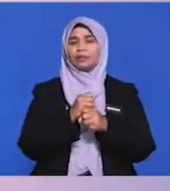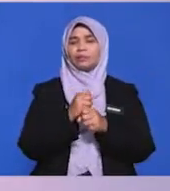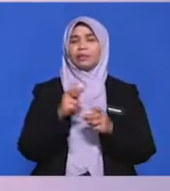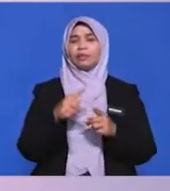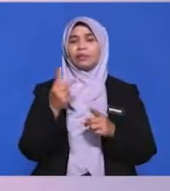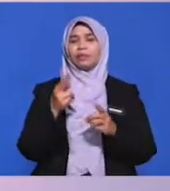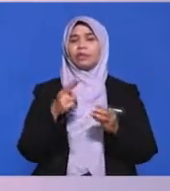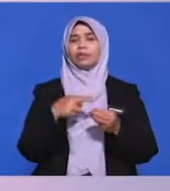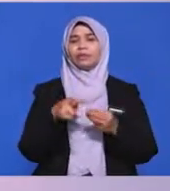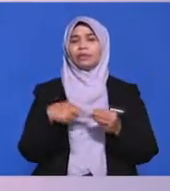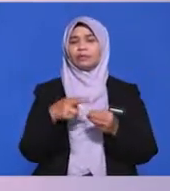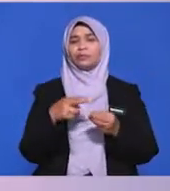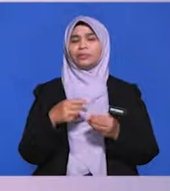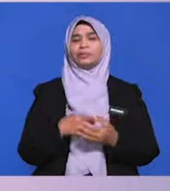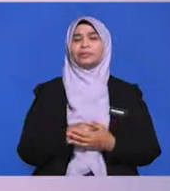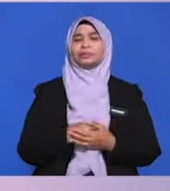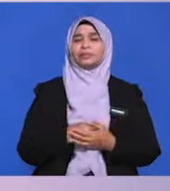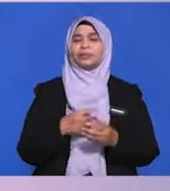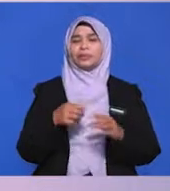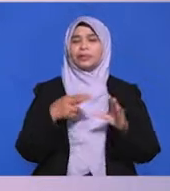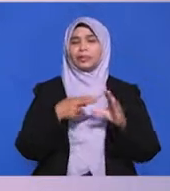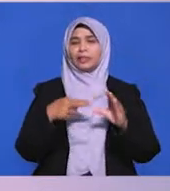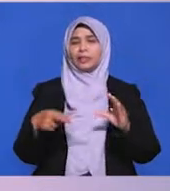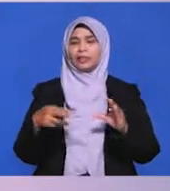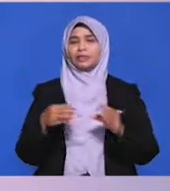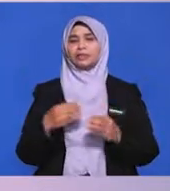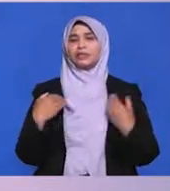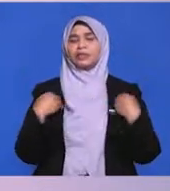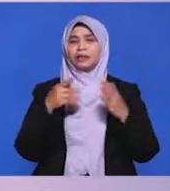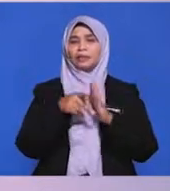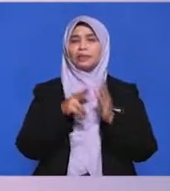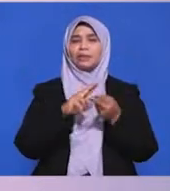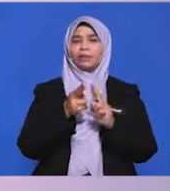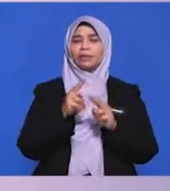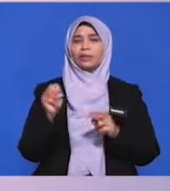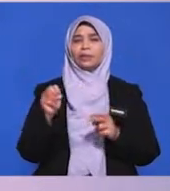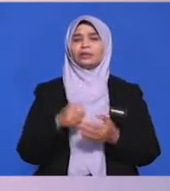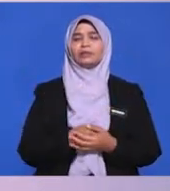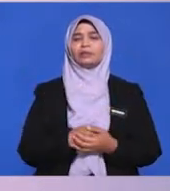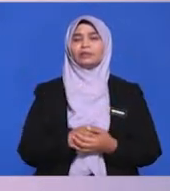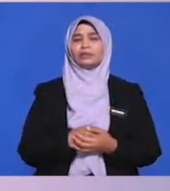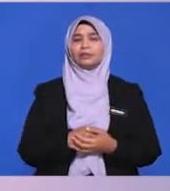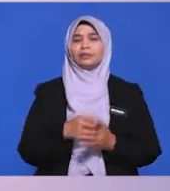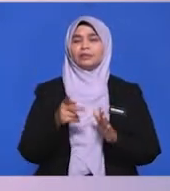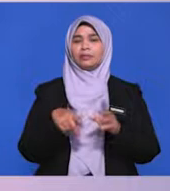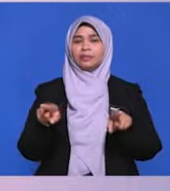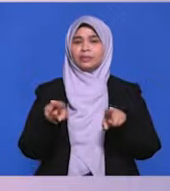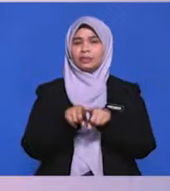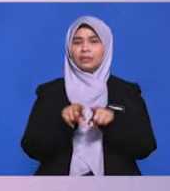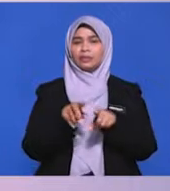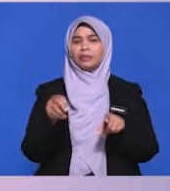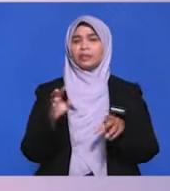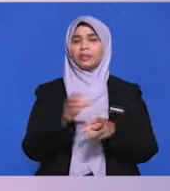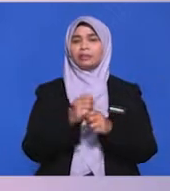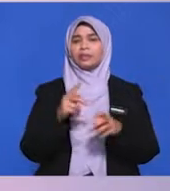rumus apabila Jazz mengalami perubahan dua persamaan dapat diterbitkan